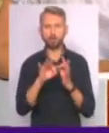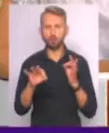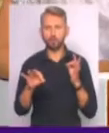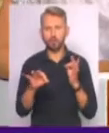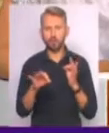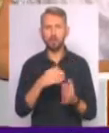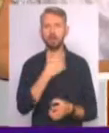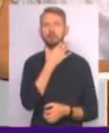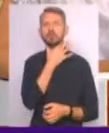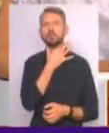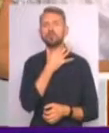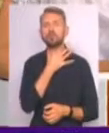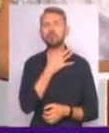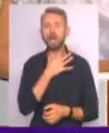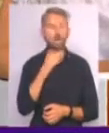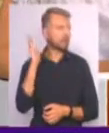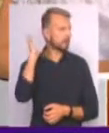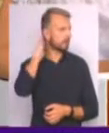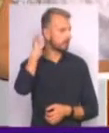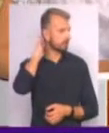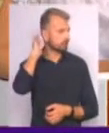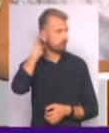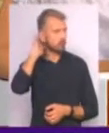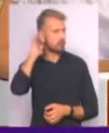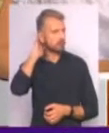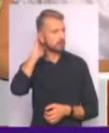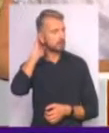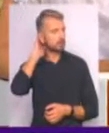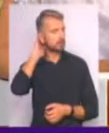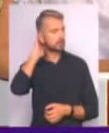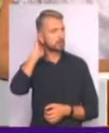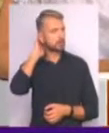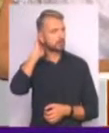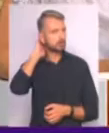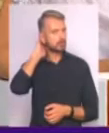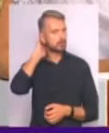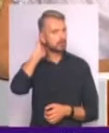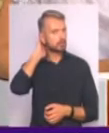шиї і затилочної частини є бляшки.